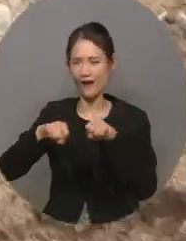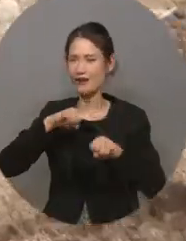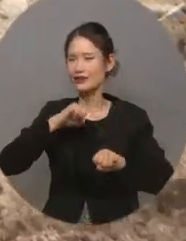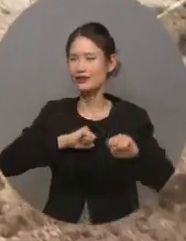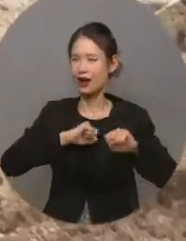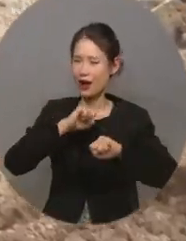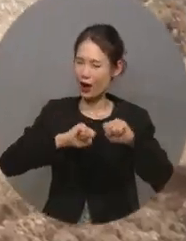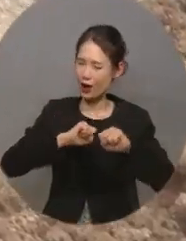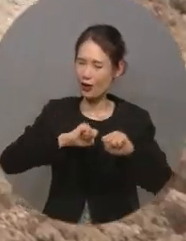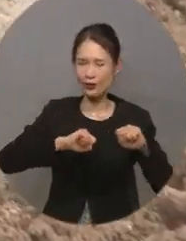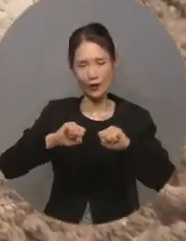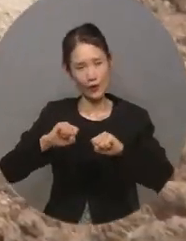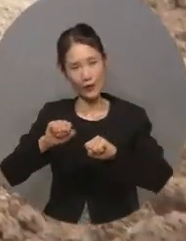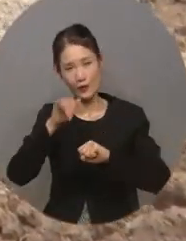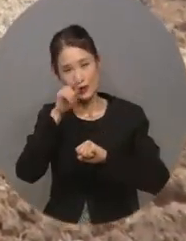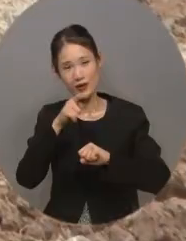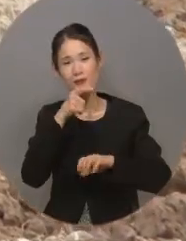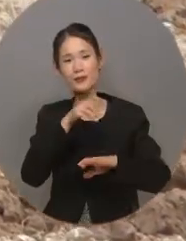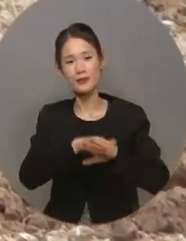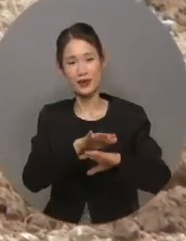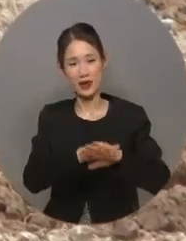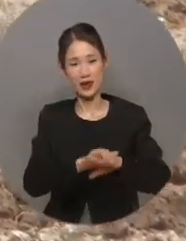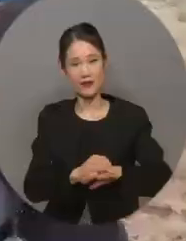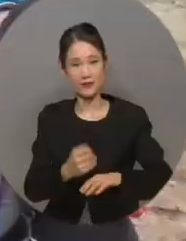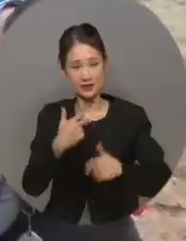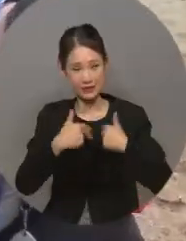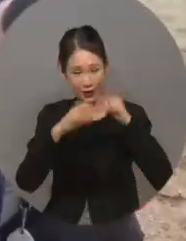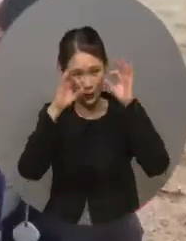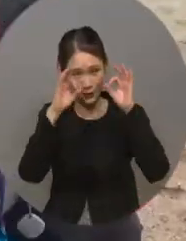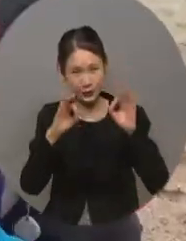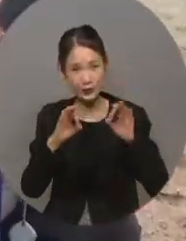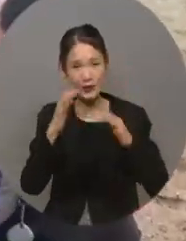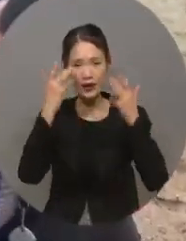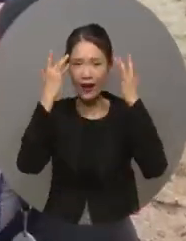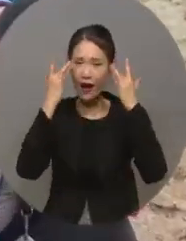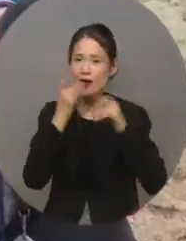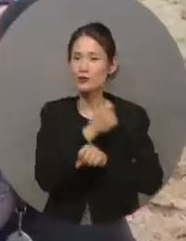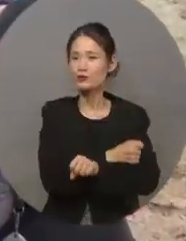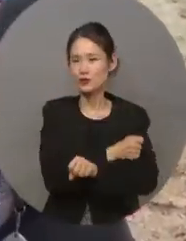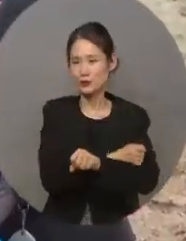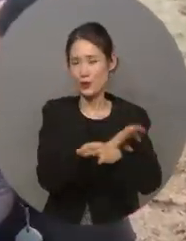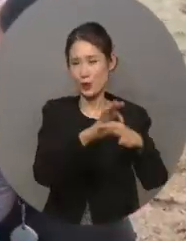그들은 텃밭 활동 그것만으로도 즐거워 보입니다. 땀 흘린 수고가